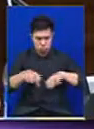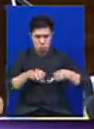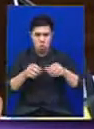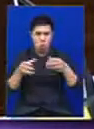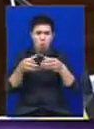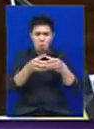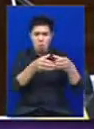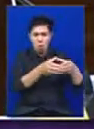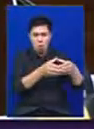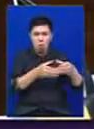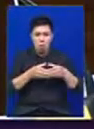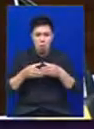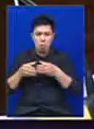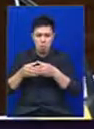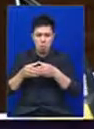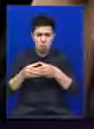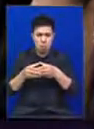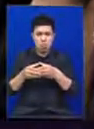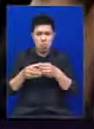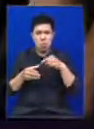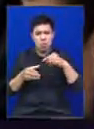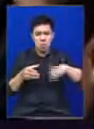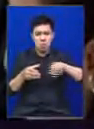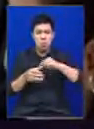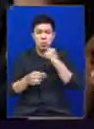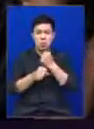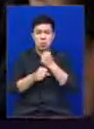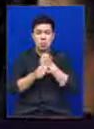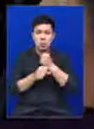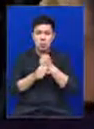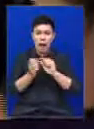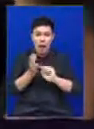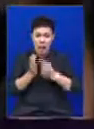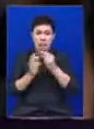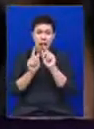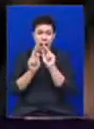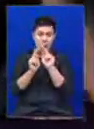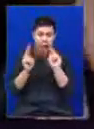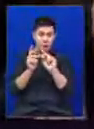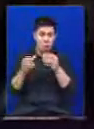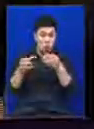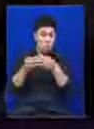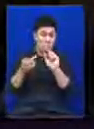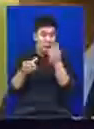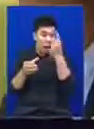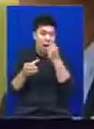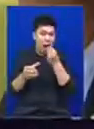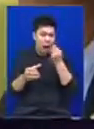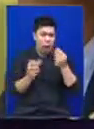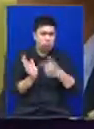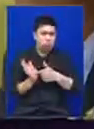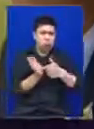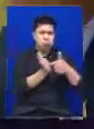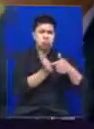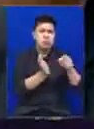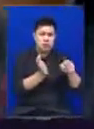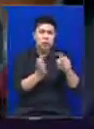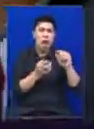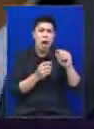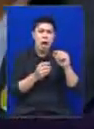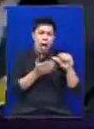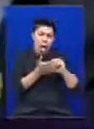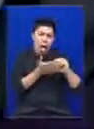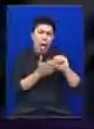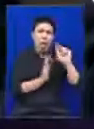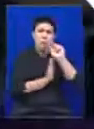คณะได้ดำเนินการตั้งแต่คณะกรรมการชุดใหม่นะครับให้มีการเสนอเกี่ยวกับการปรับข้อกฎหม